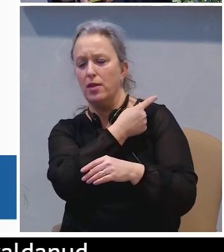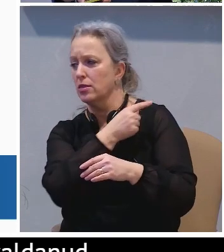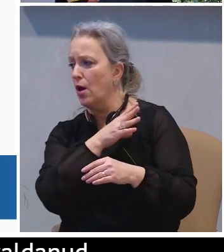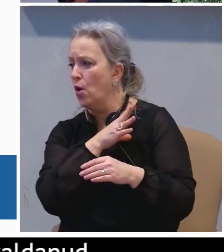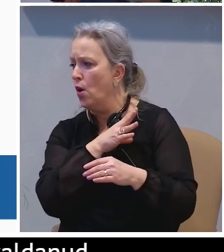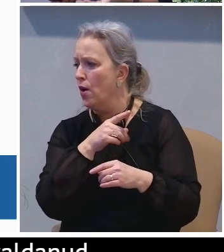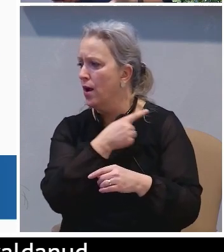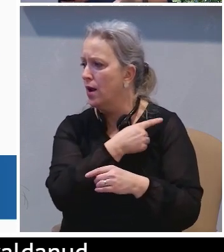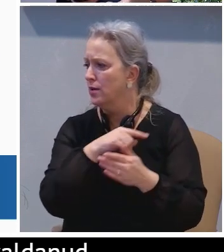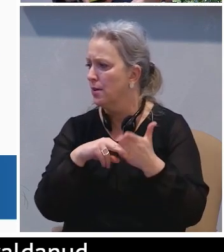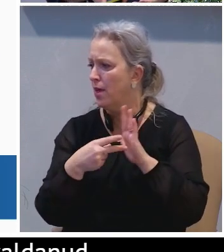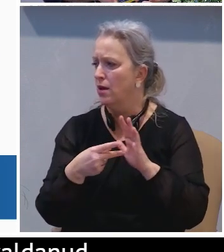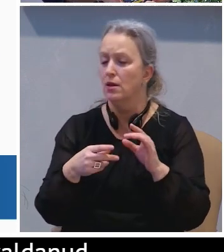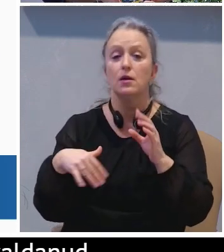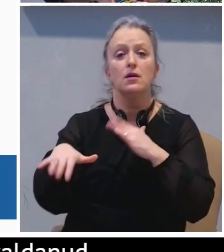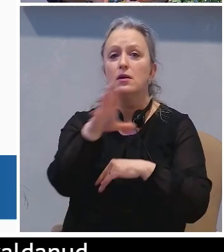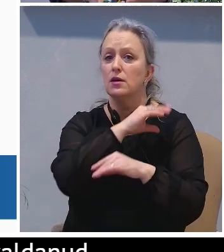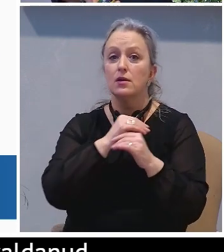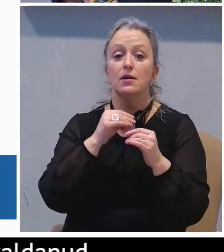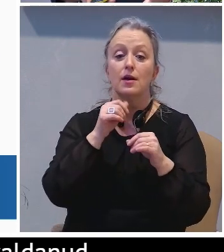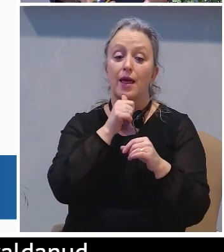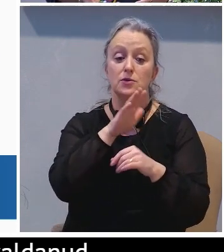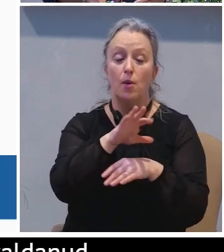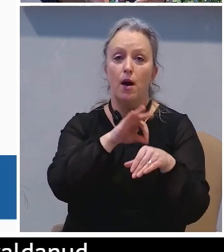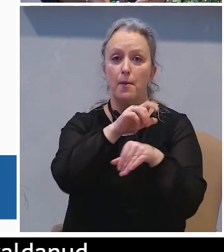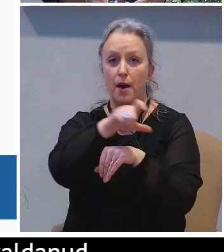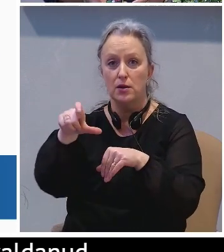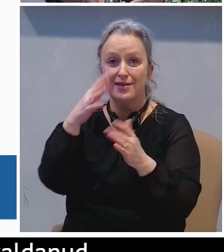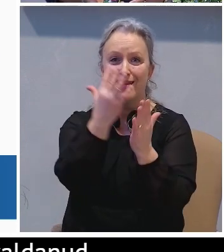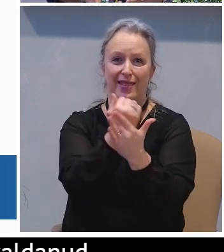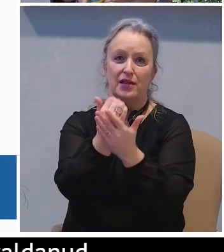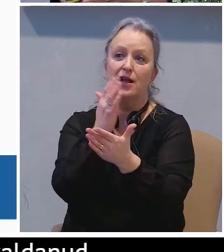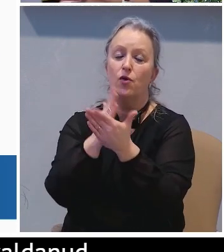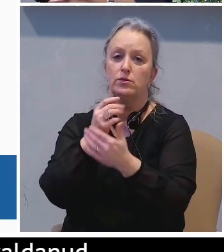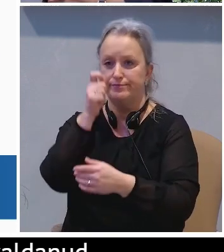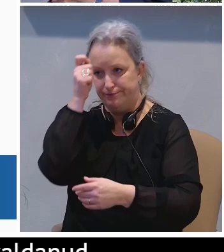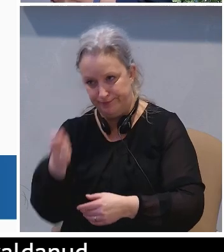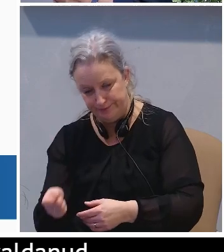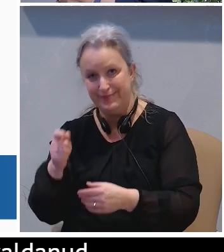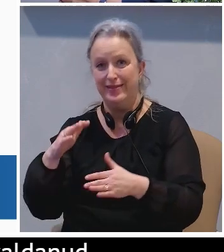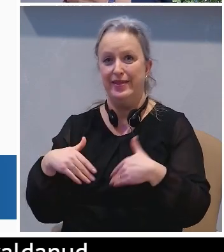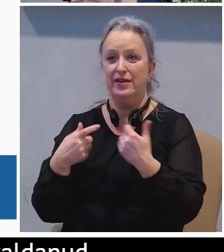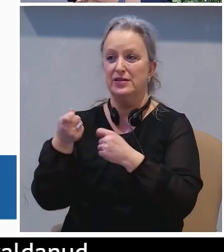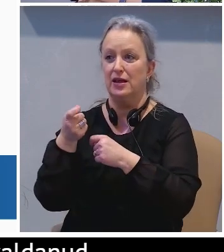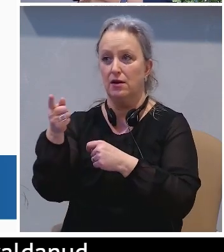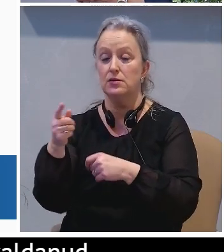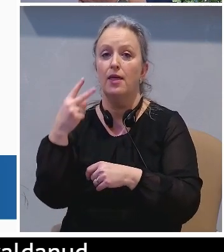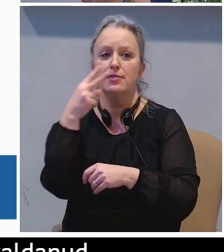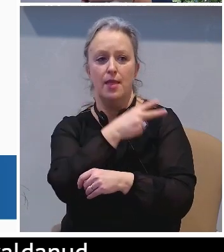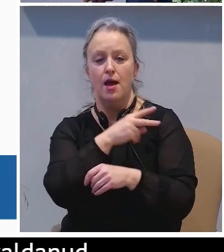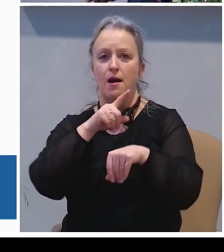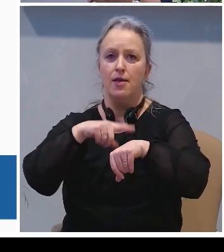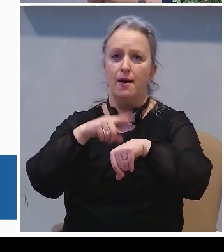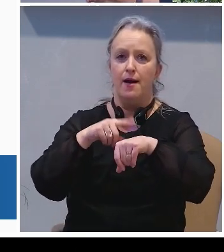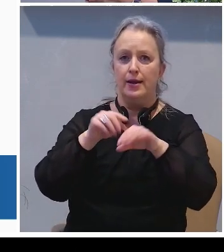The red kättesaadav arrow is kõigile Eesti not patsientidele, is suur tänu ja sügav unfortunately in the kummardus wrong place. Tervisekassale ja siin on ka näha see ajaline telg, but